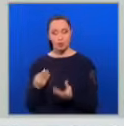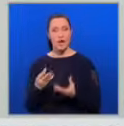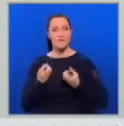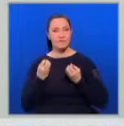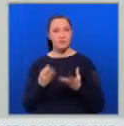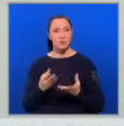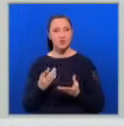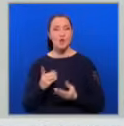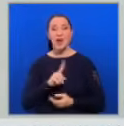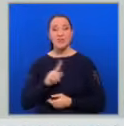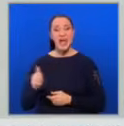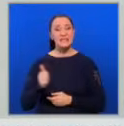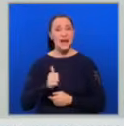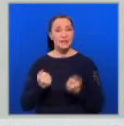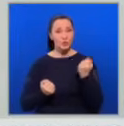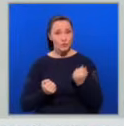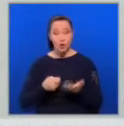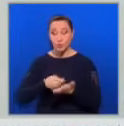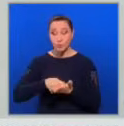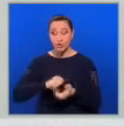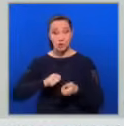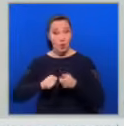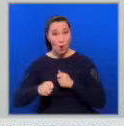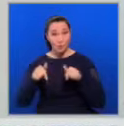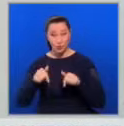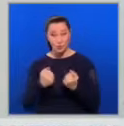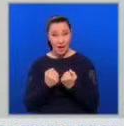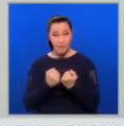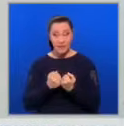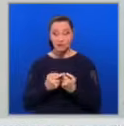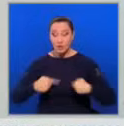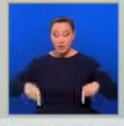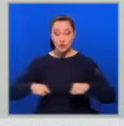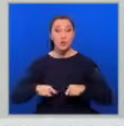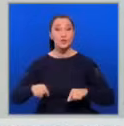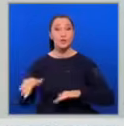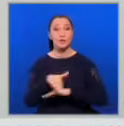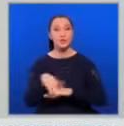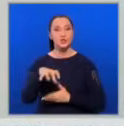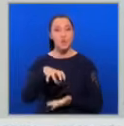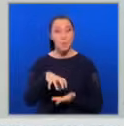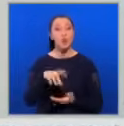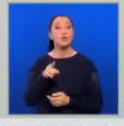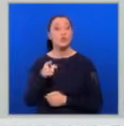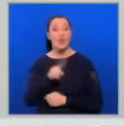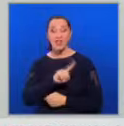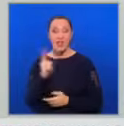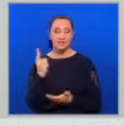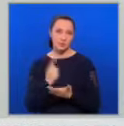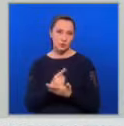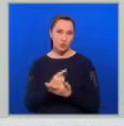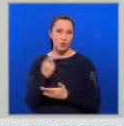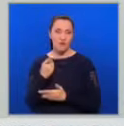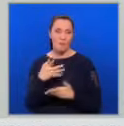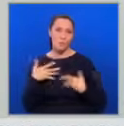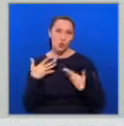възможност на неизрядните шофьори да платят глобите си тук на място в зоната на самия граничен пункт но това не е задължително